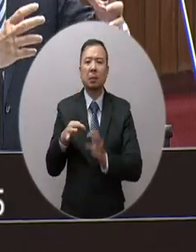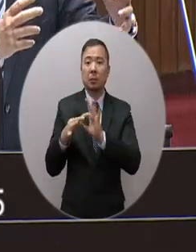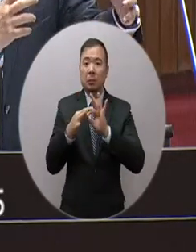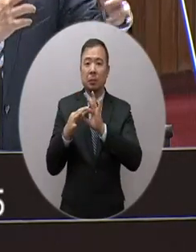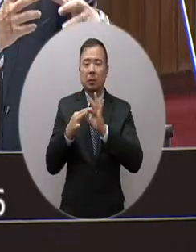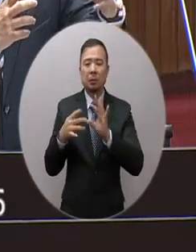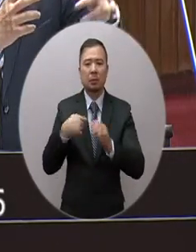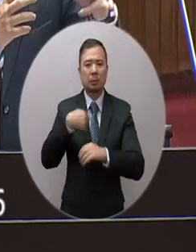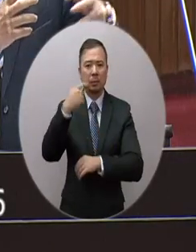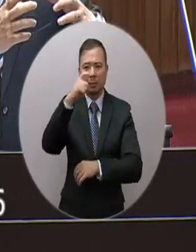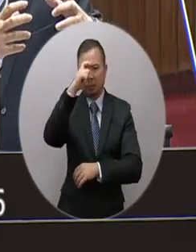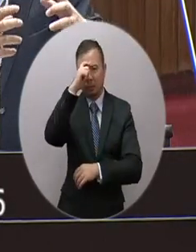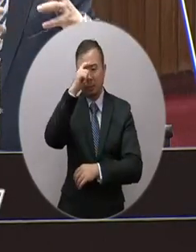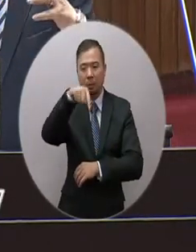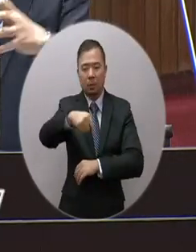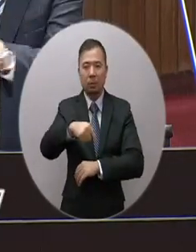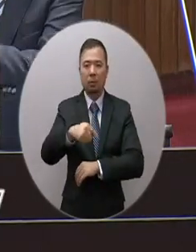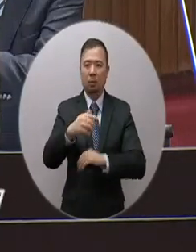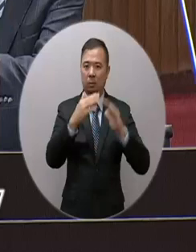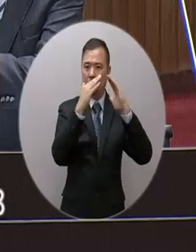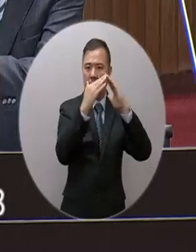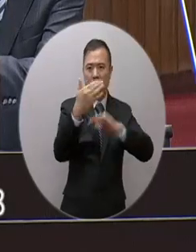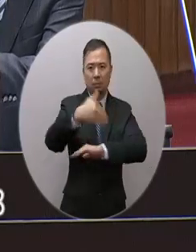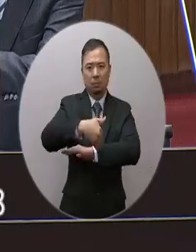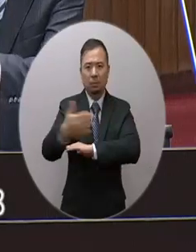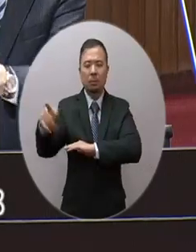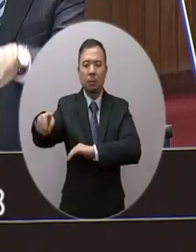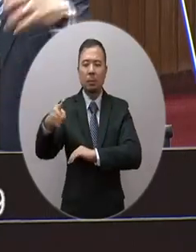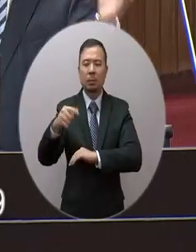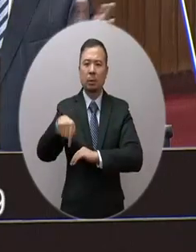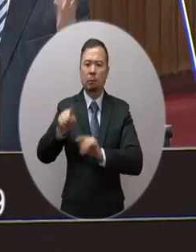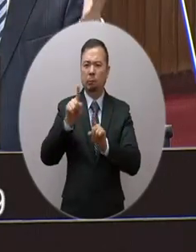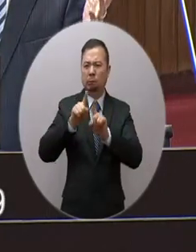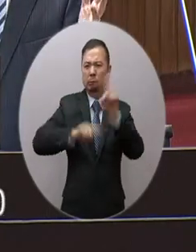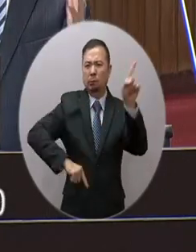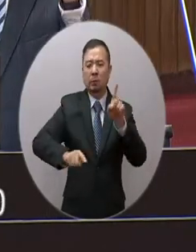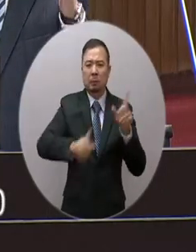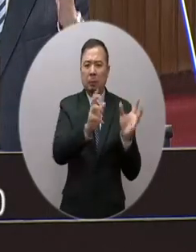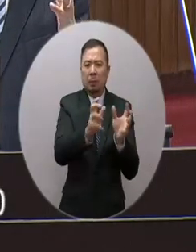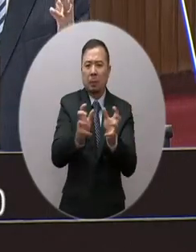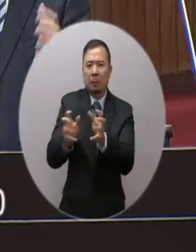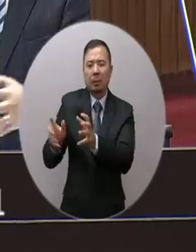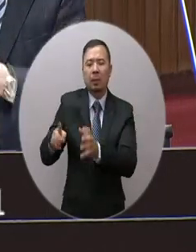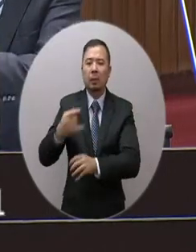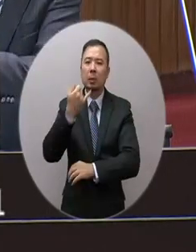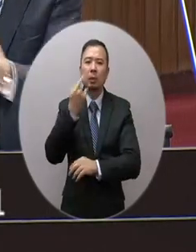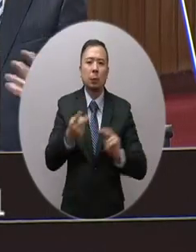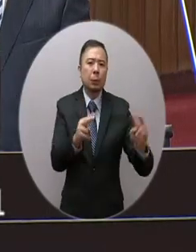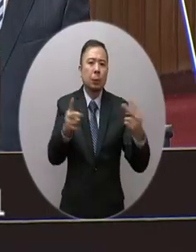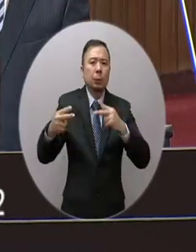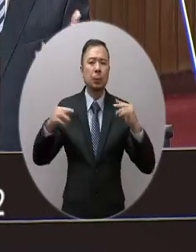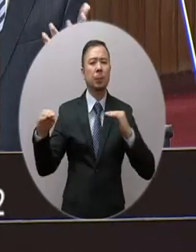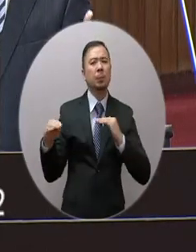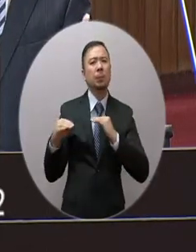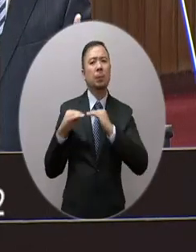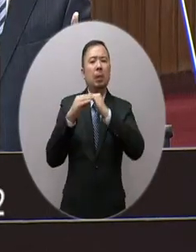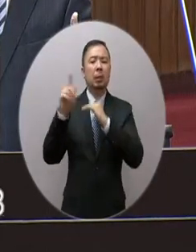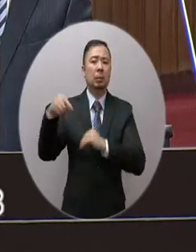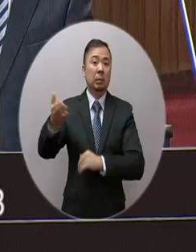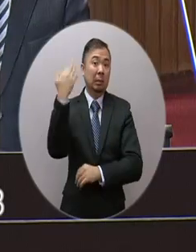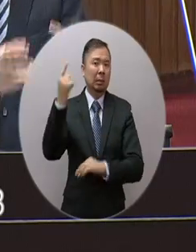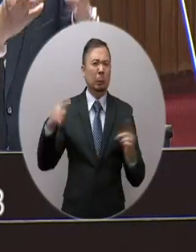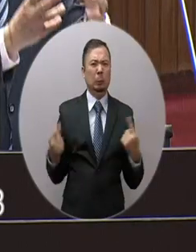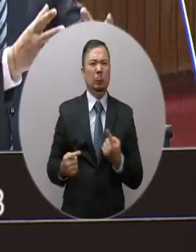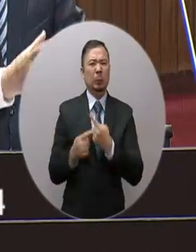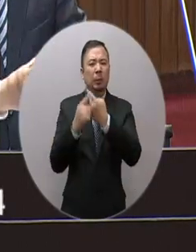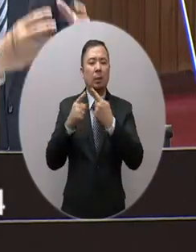要弭平这样之间城乡差距的前瞻基础建设，大家吵得沸沸扬扬。那个时候要跟大家说明，可能有很大的困难。